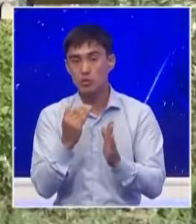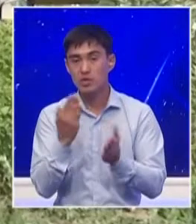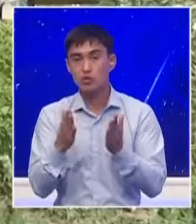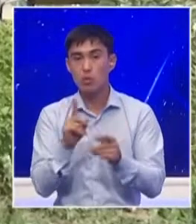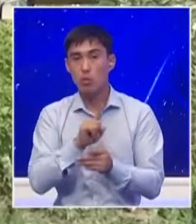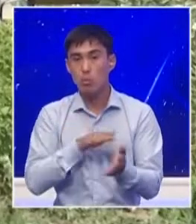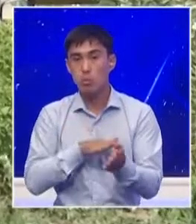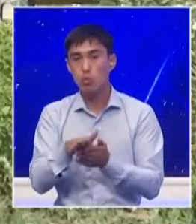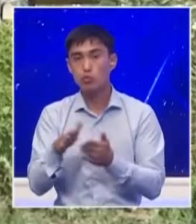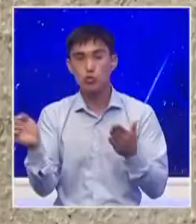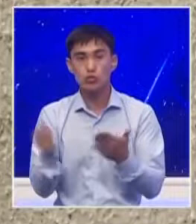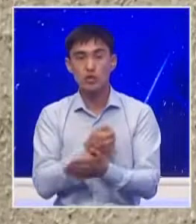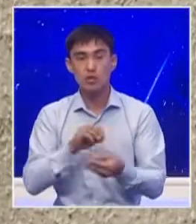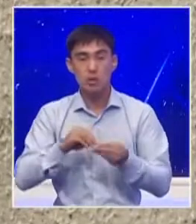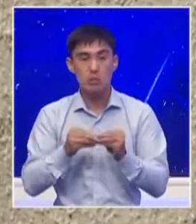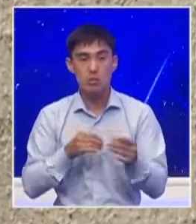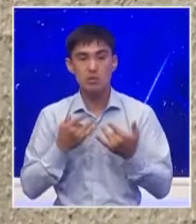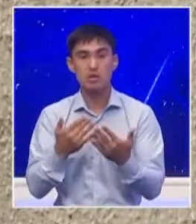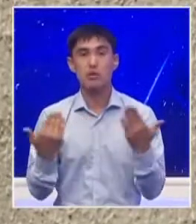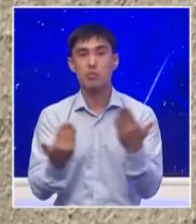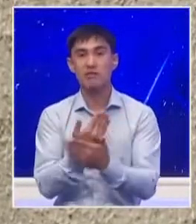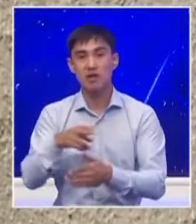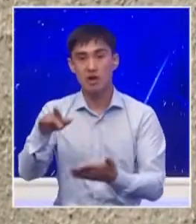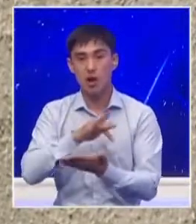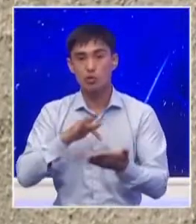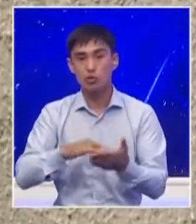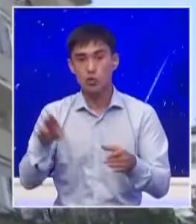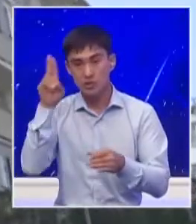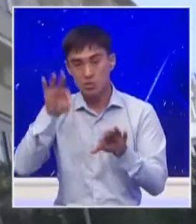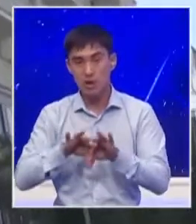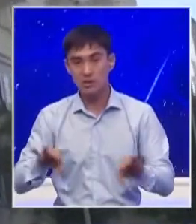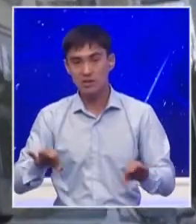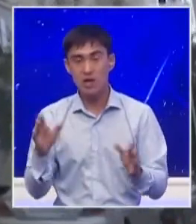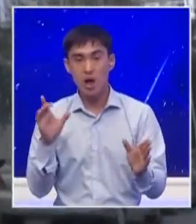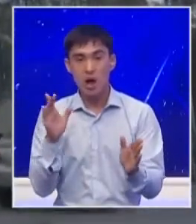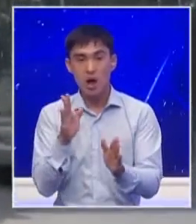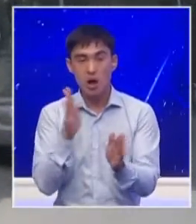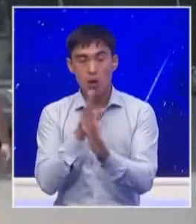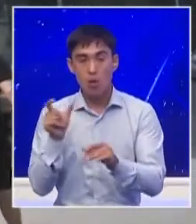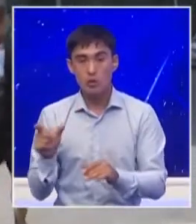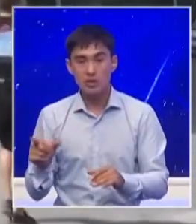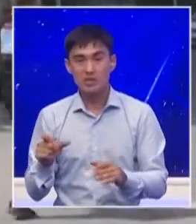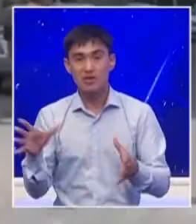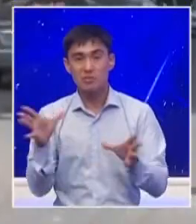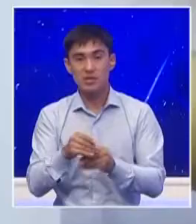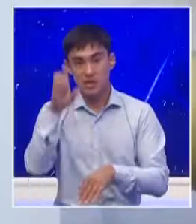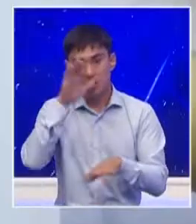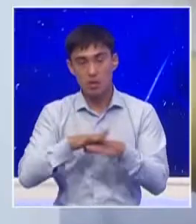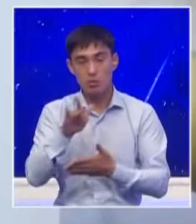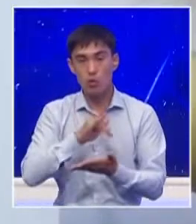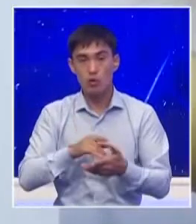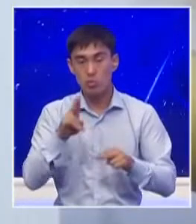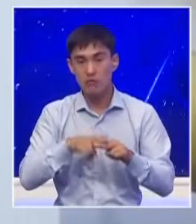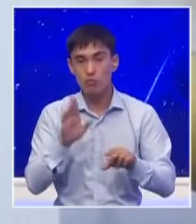полностью устранить проблему требуется обновление городской системы канализации экологи совместно с акиматом города и правоохранительными органами